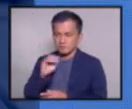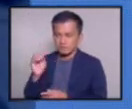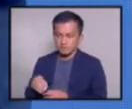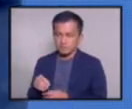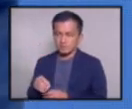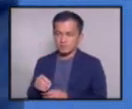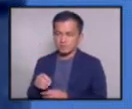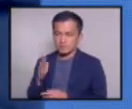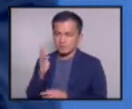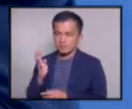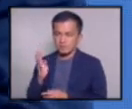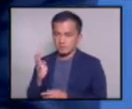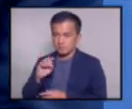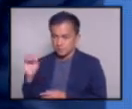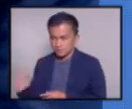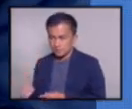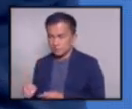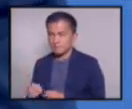ng 40% ang